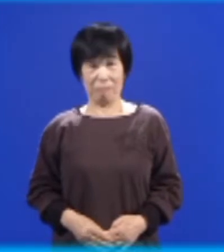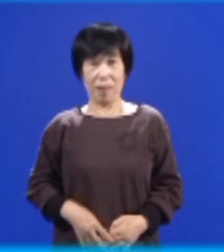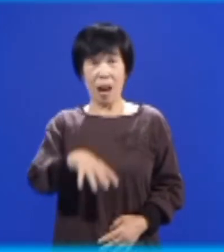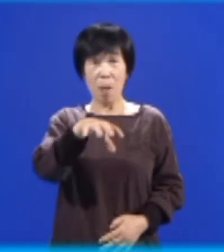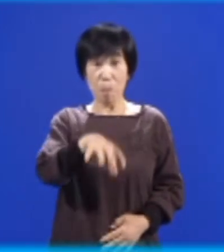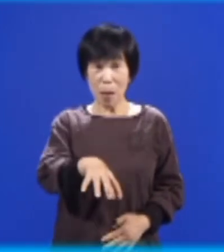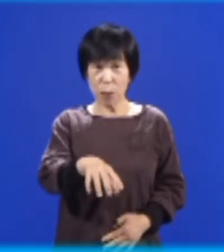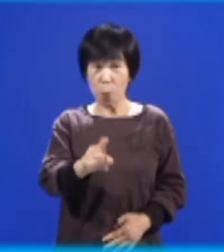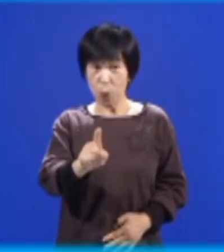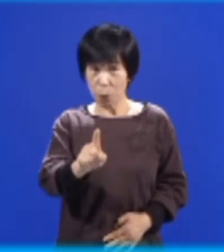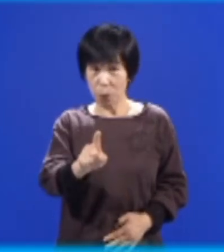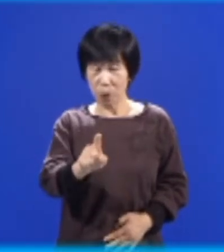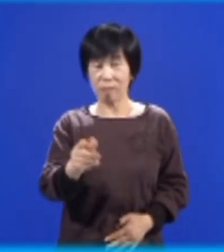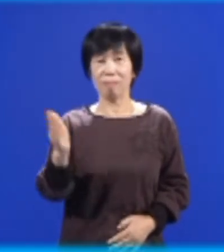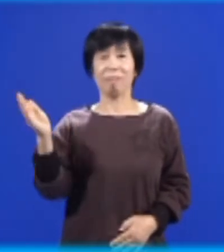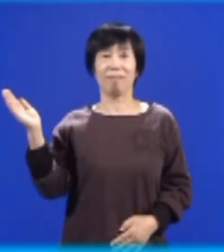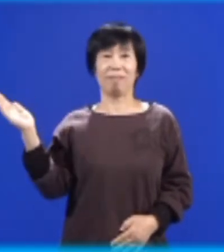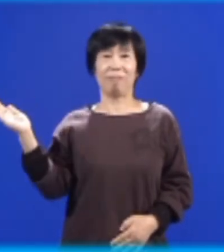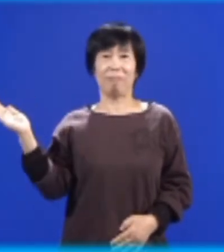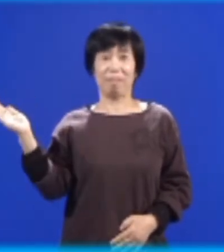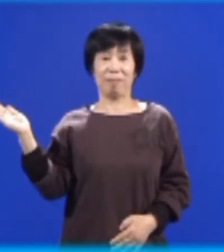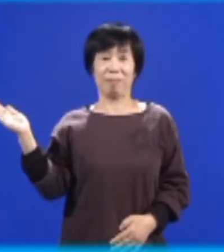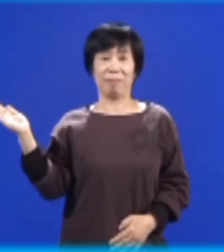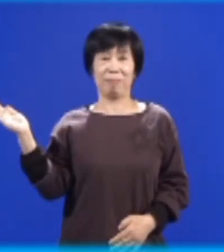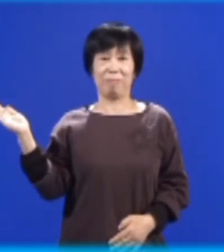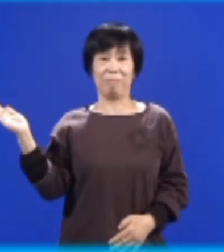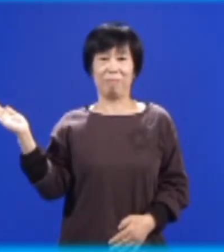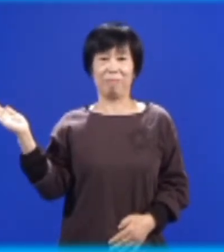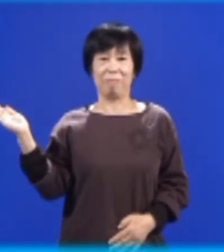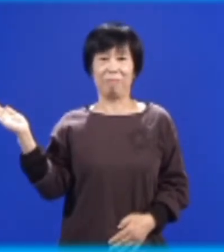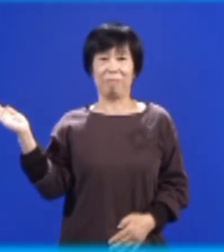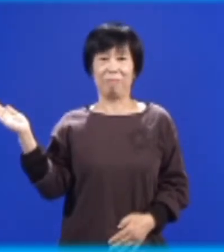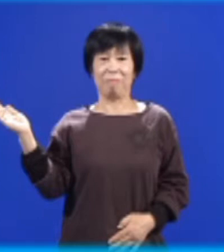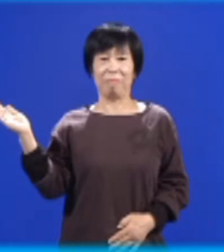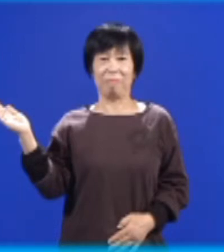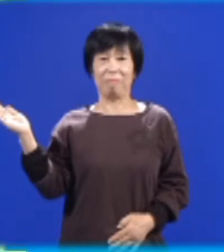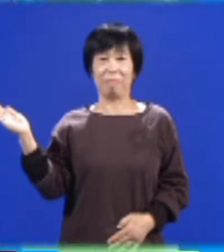塩浜地区は四日市市の南東部にあります。